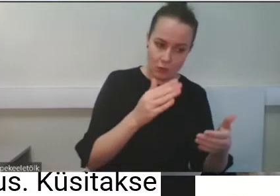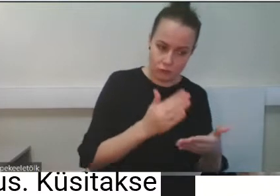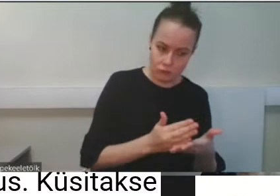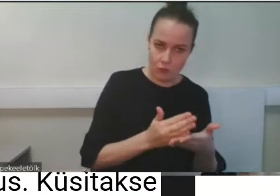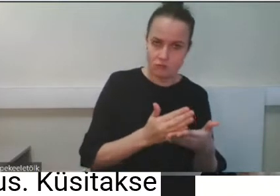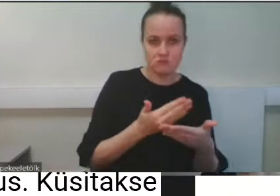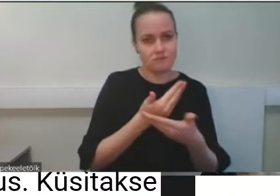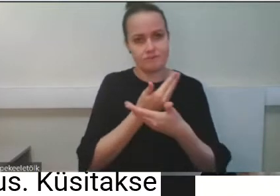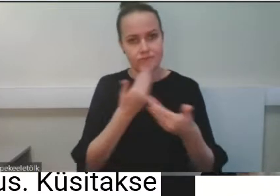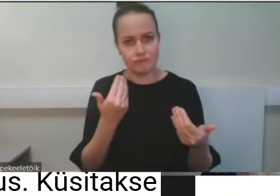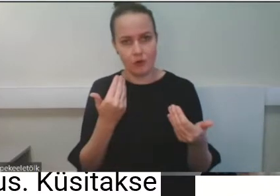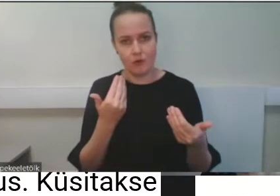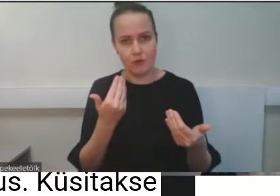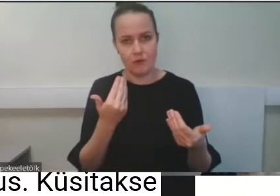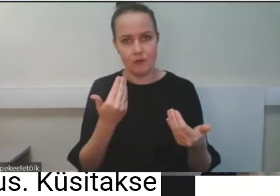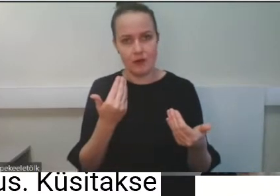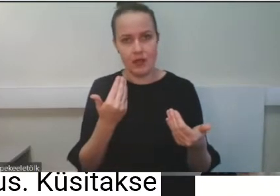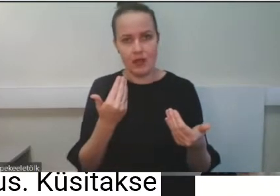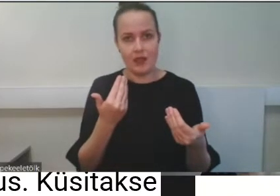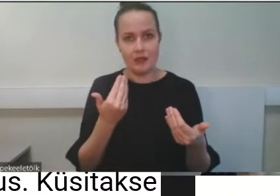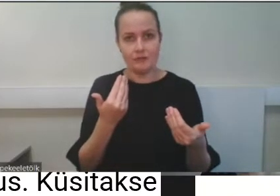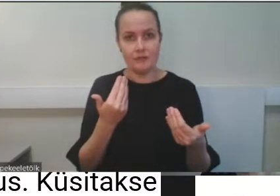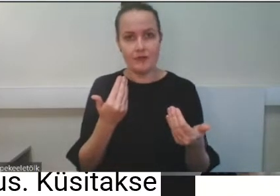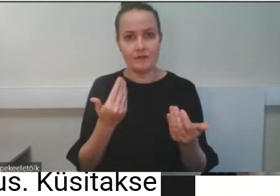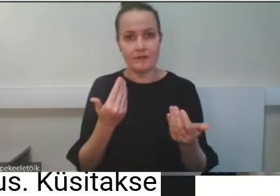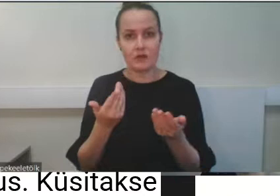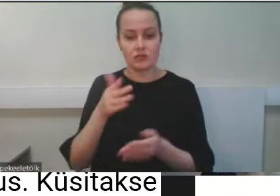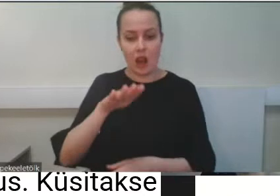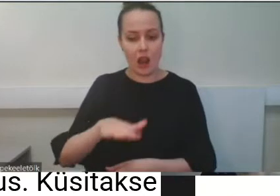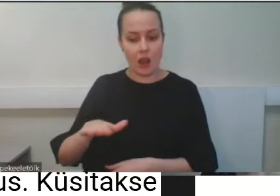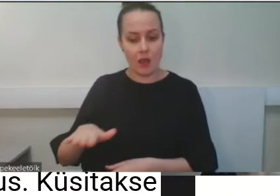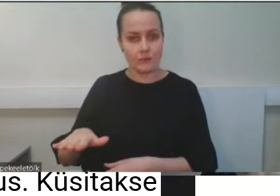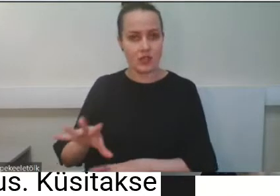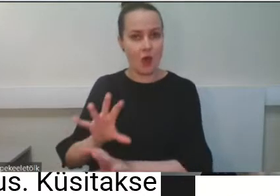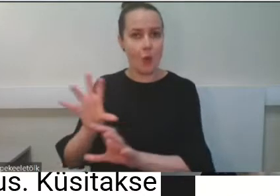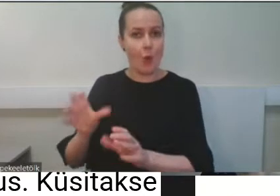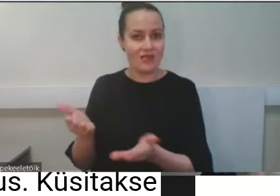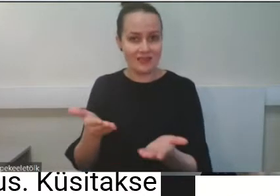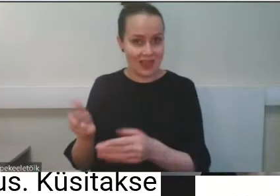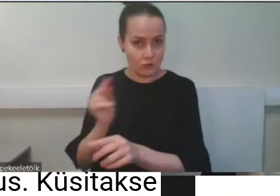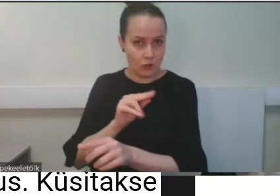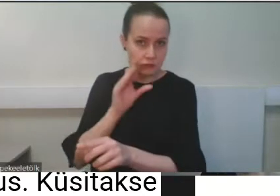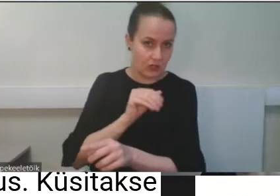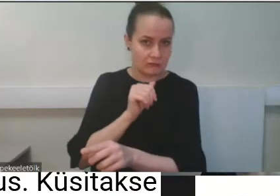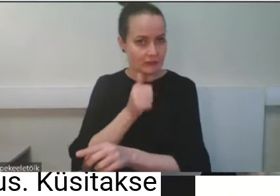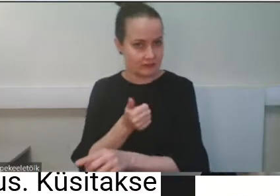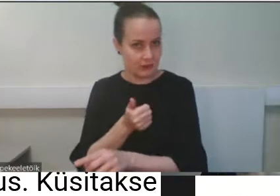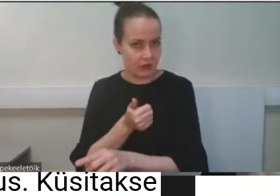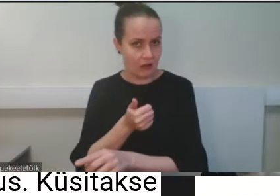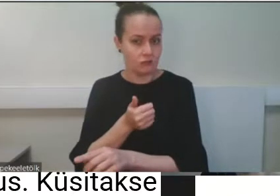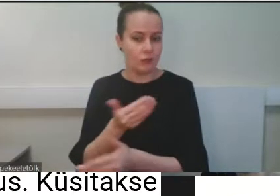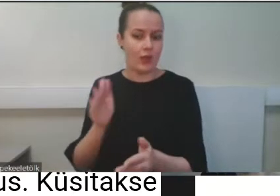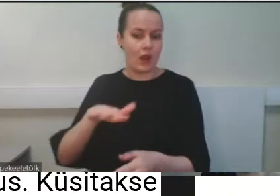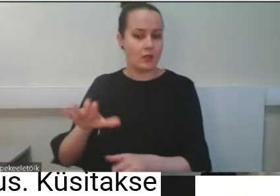Ja selliste tööolude kohta ka, et kas on võimalik valida näiteks paindliku tööaega või